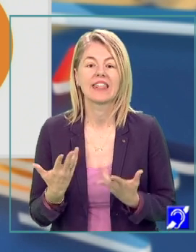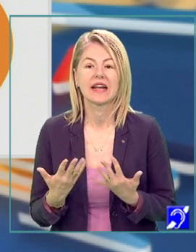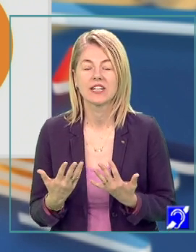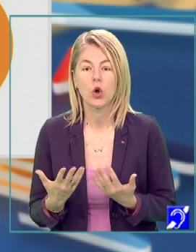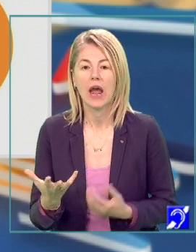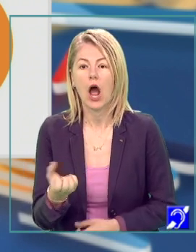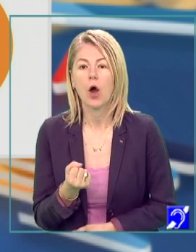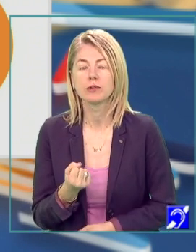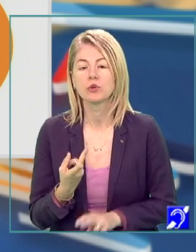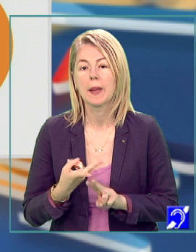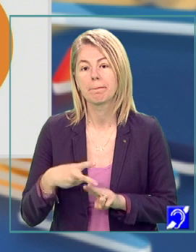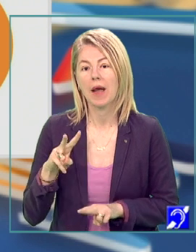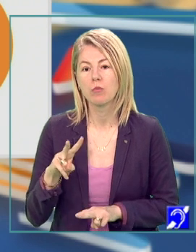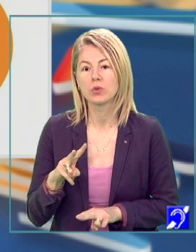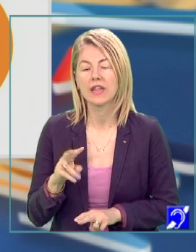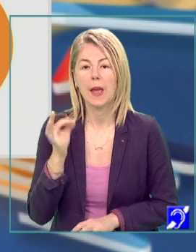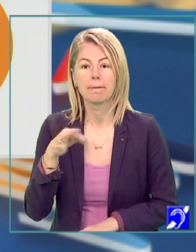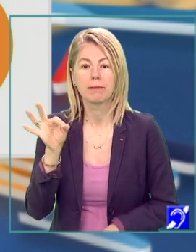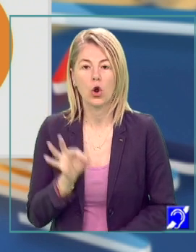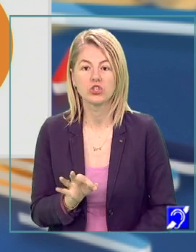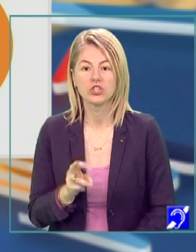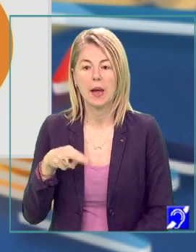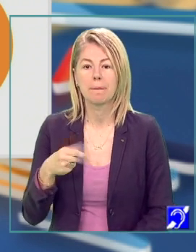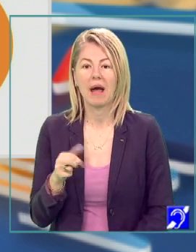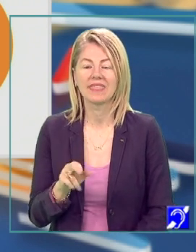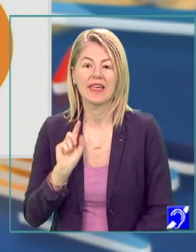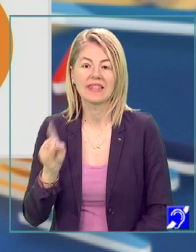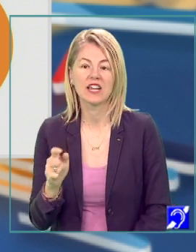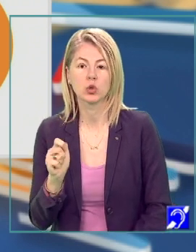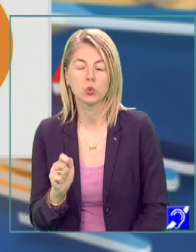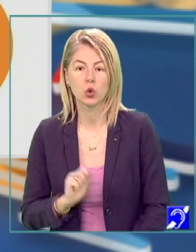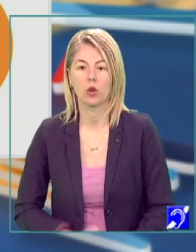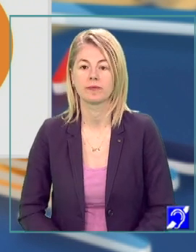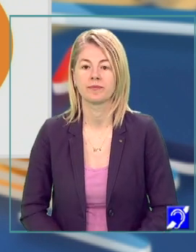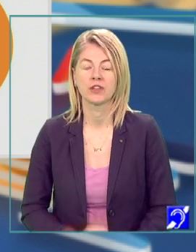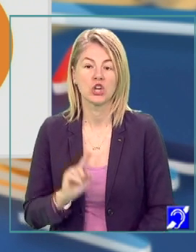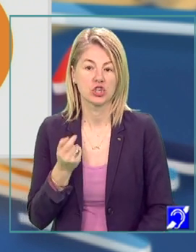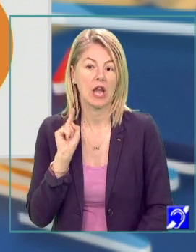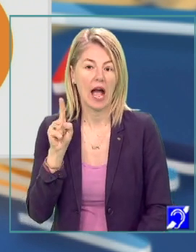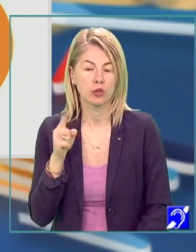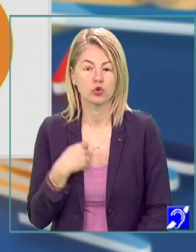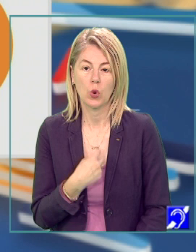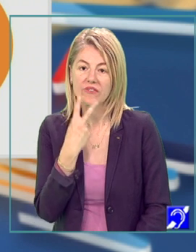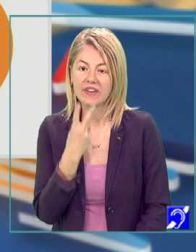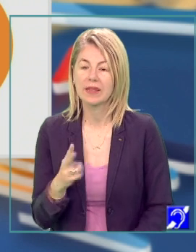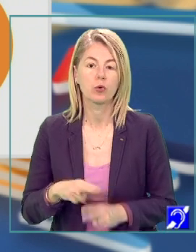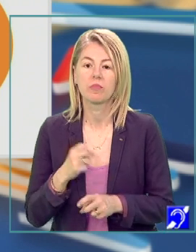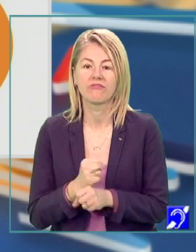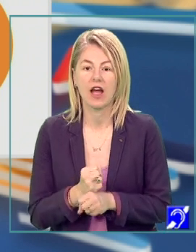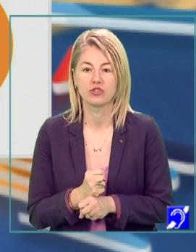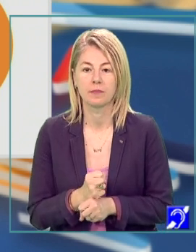a obținut mai multe procente Matei decât Tudor. Și atunci constatăm, Matei